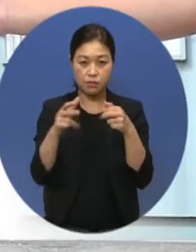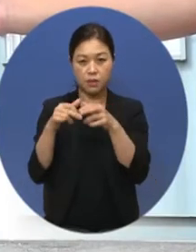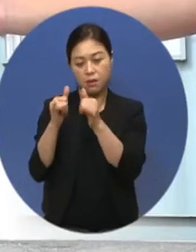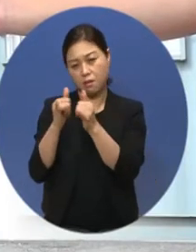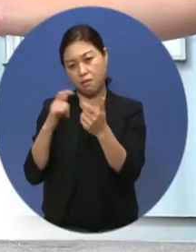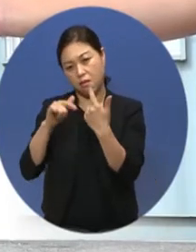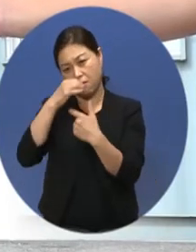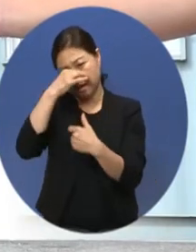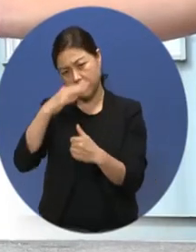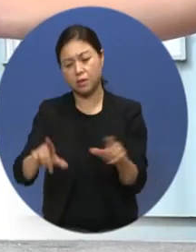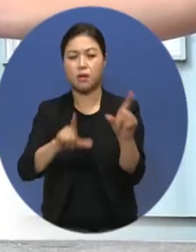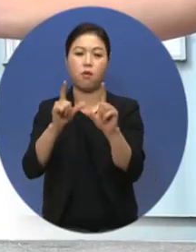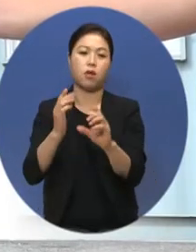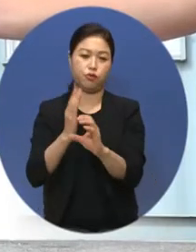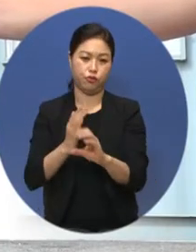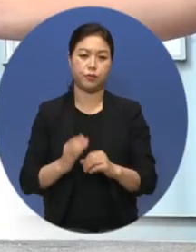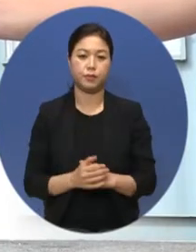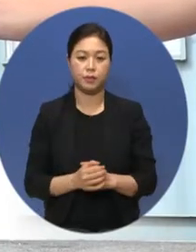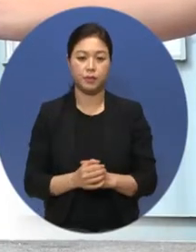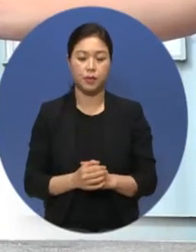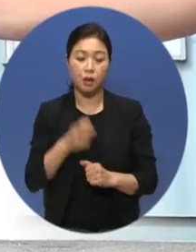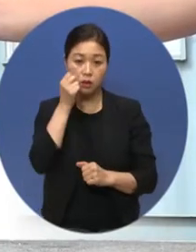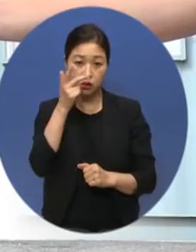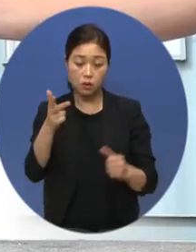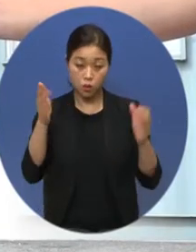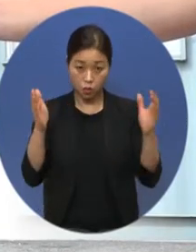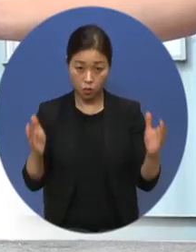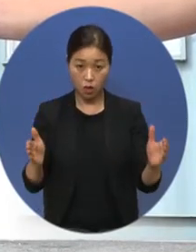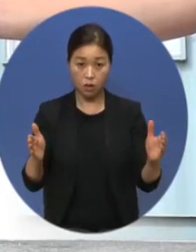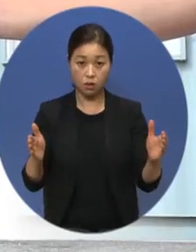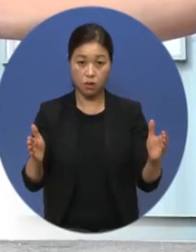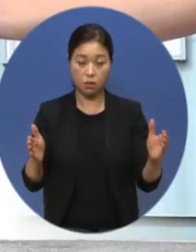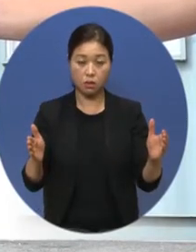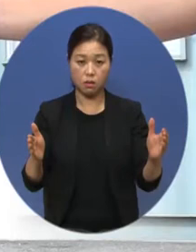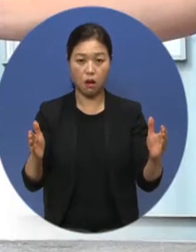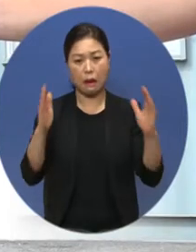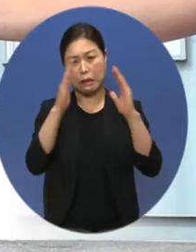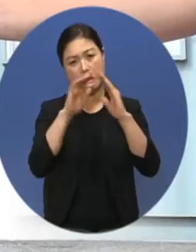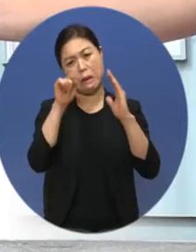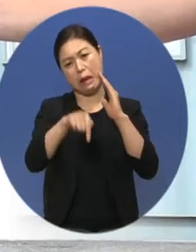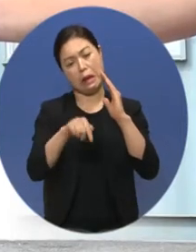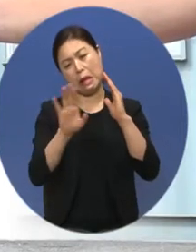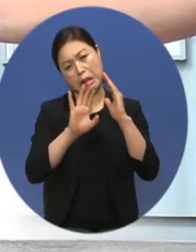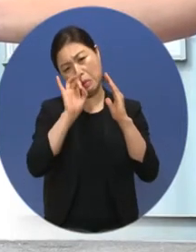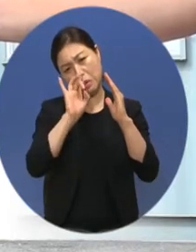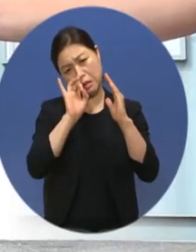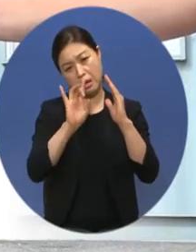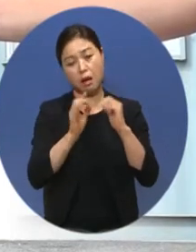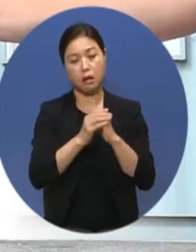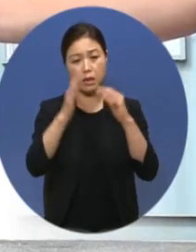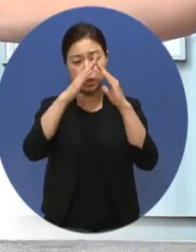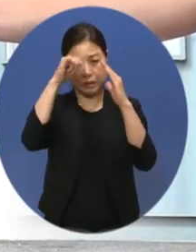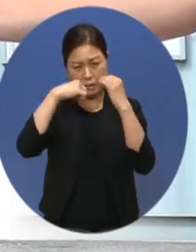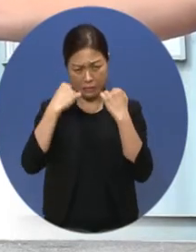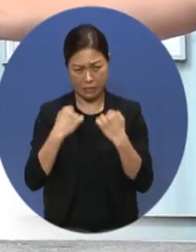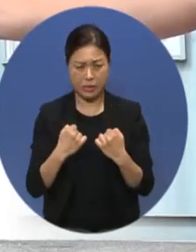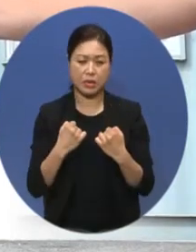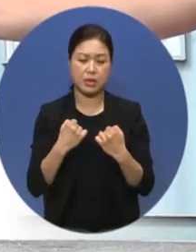하고 있었습니다. 지금 건 7개월 동안에 바깥 출입도 못하고 집